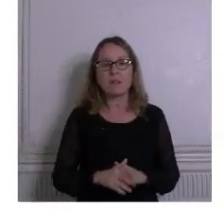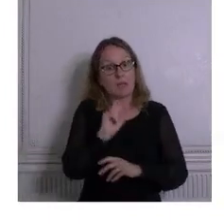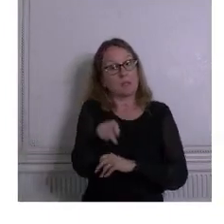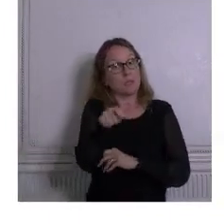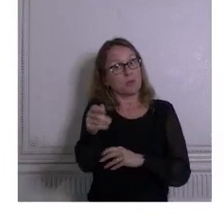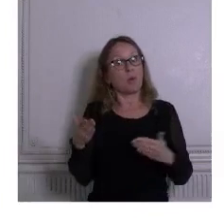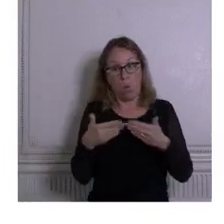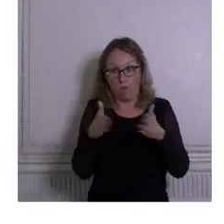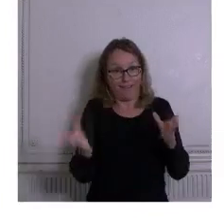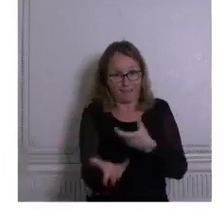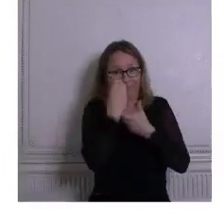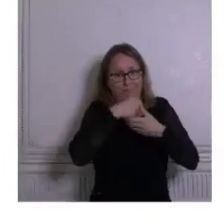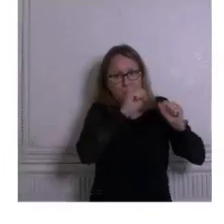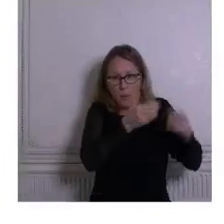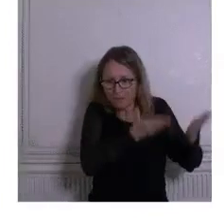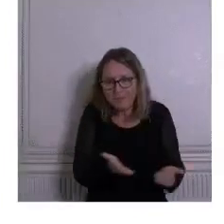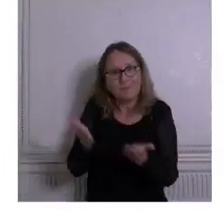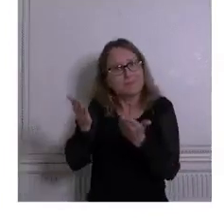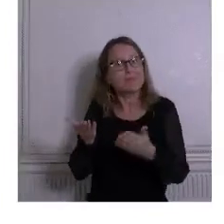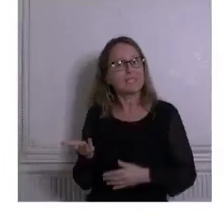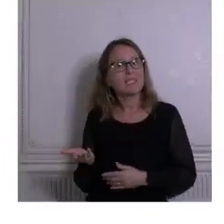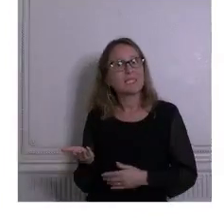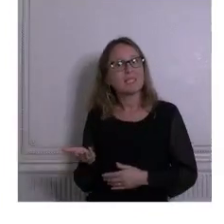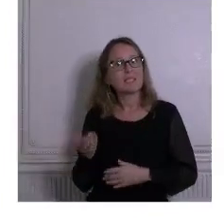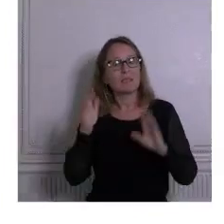constate, c'est que, de toute façon, on est arrivé à un moment, et puis vous l'avez